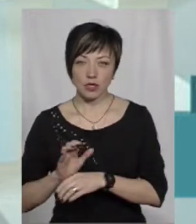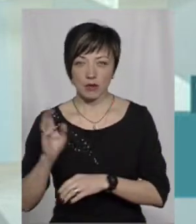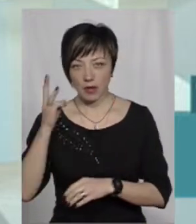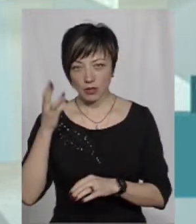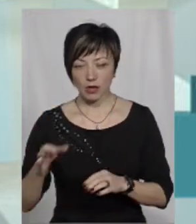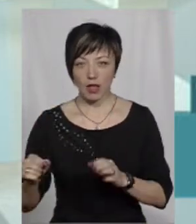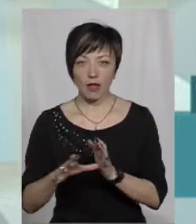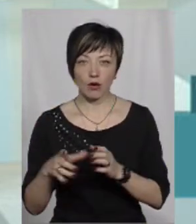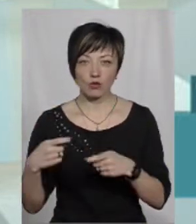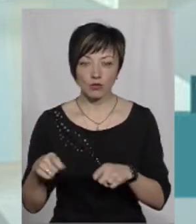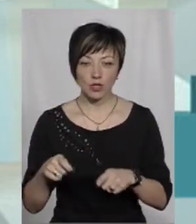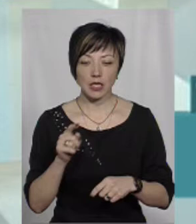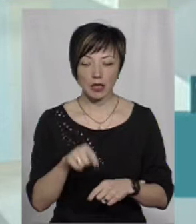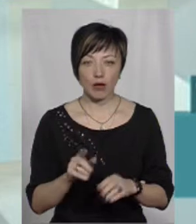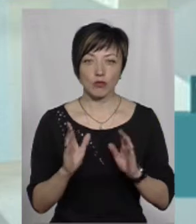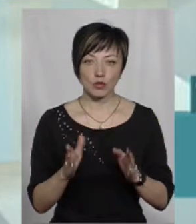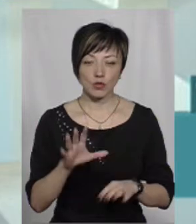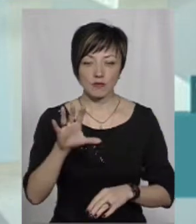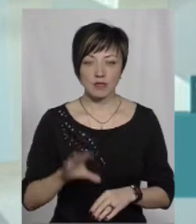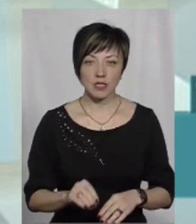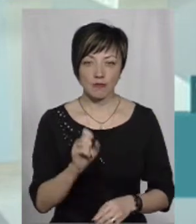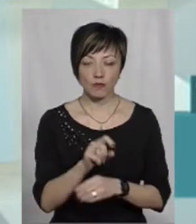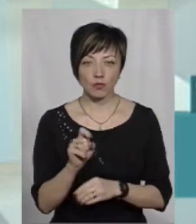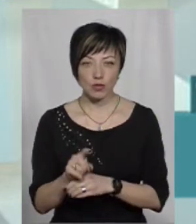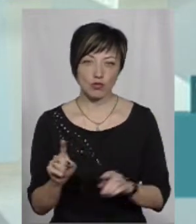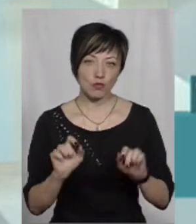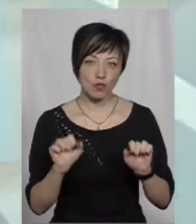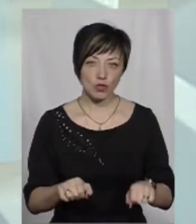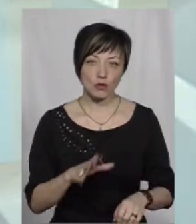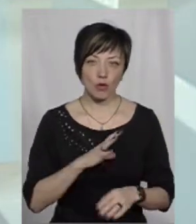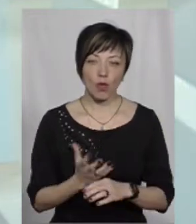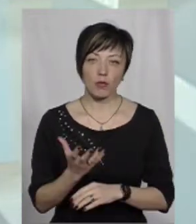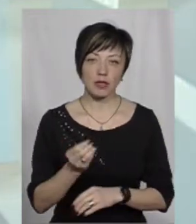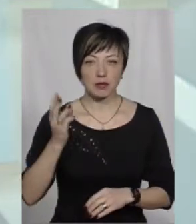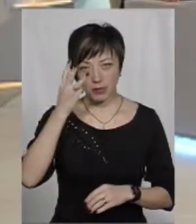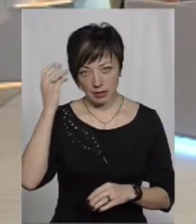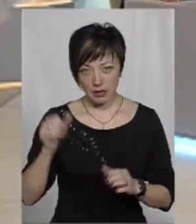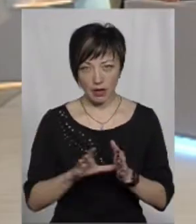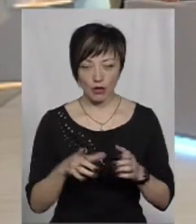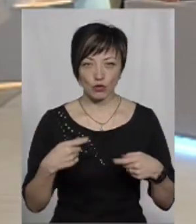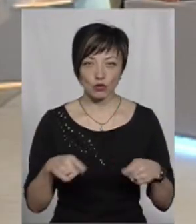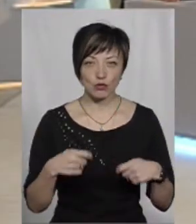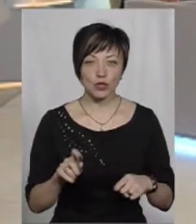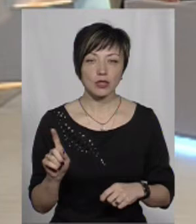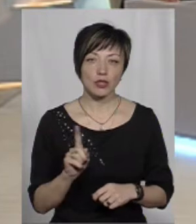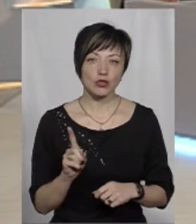постачальником «Хмельницькенергосбут». І там вже будуть всі функції, щоб можна було оплатити в «Хмельницькенергосбут»,